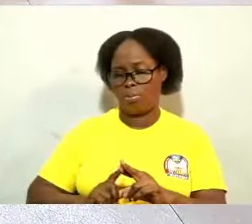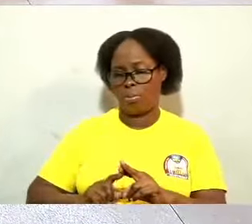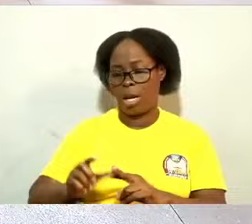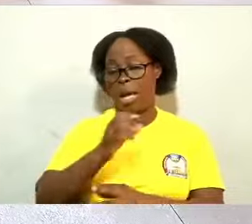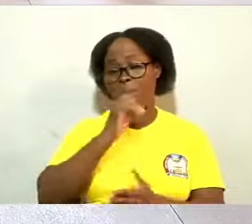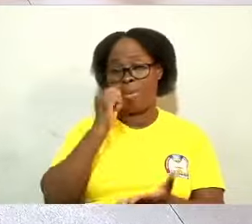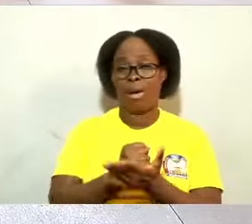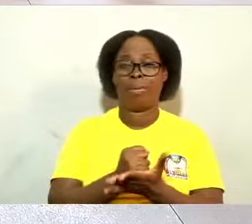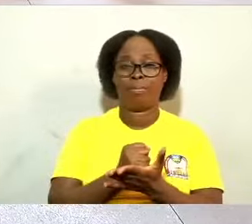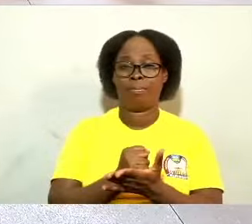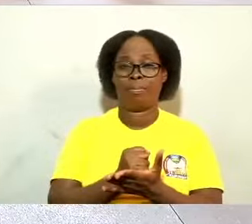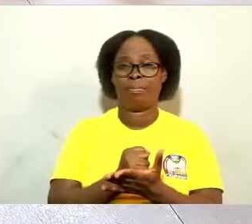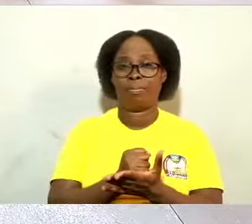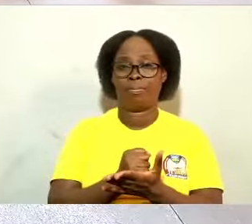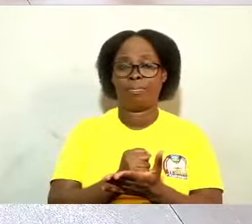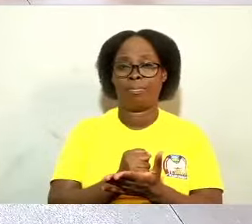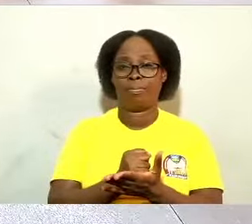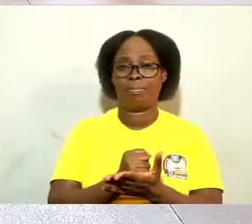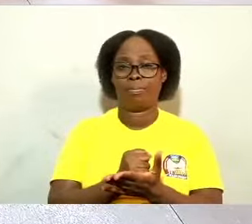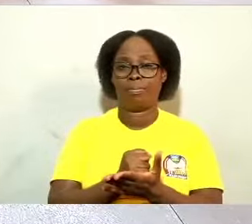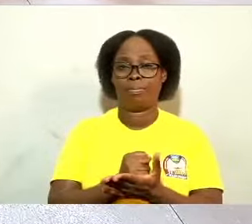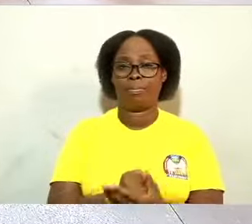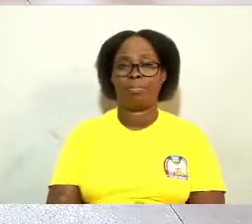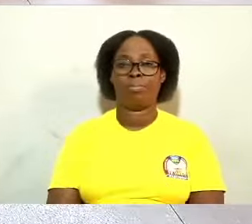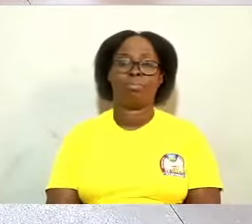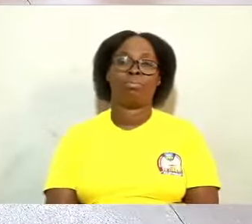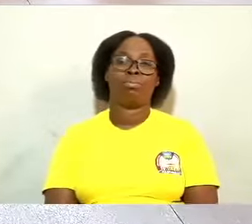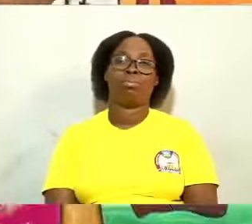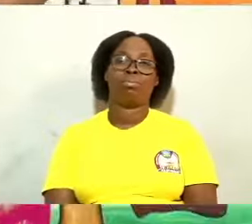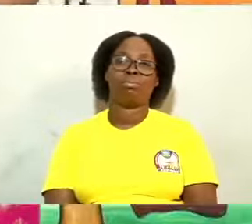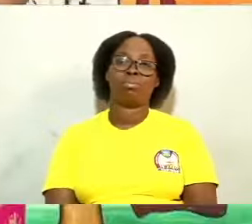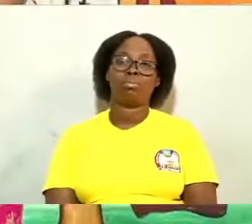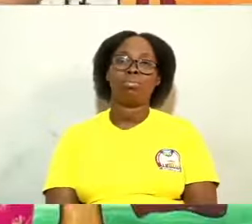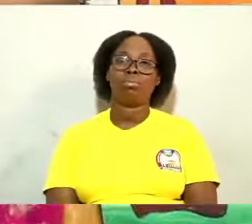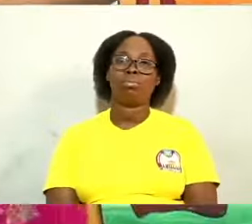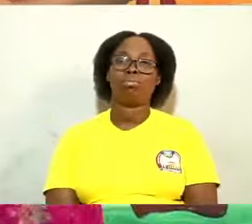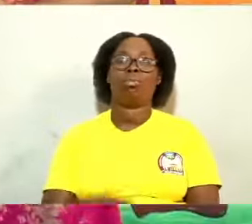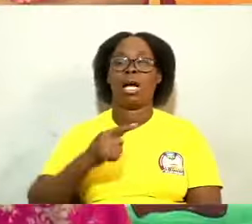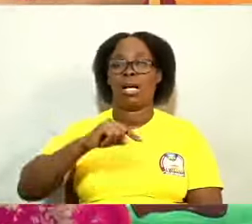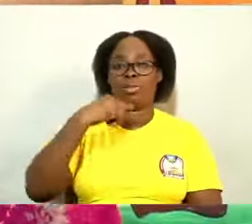Amina. Bwana wabariki. Na tunasema wote.